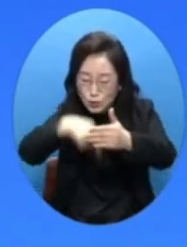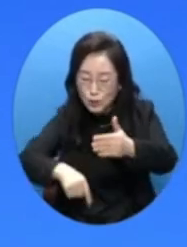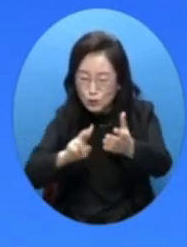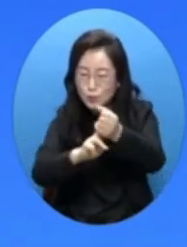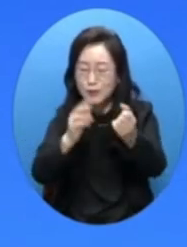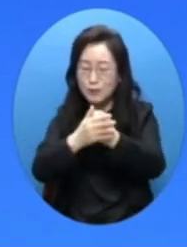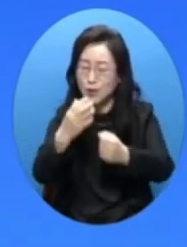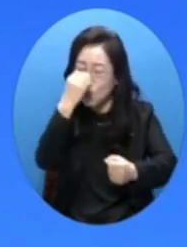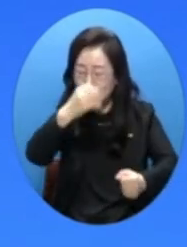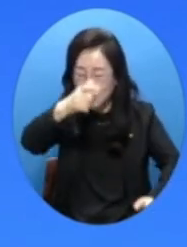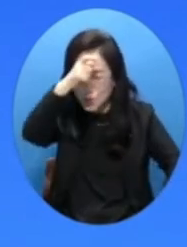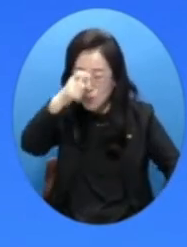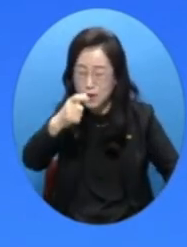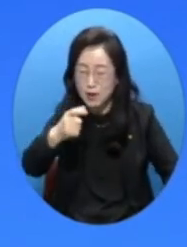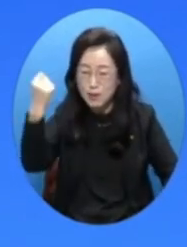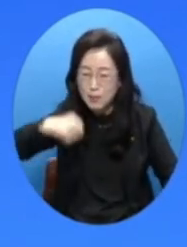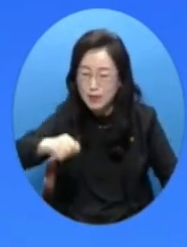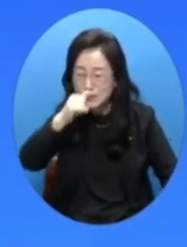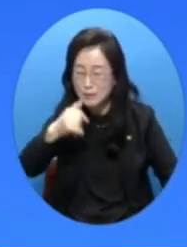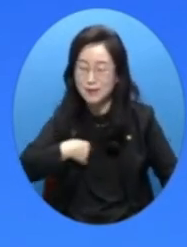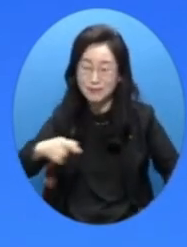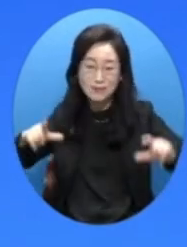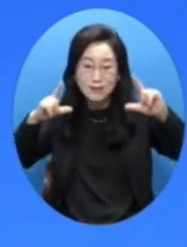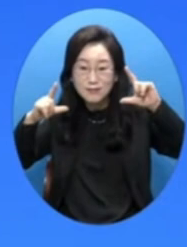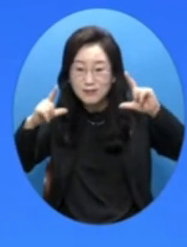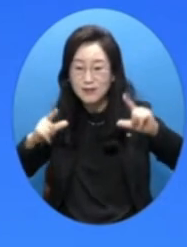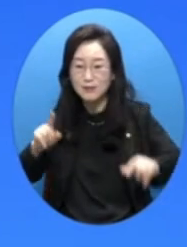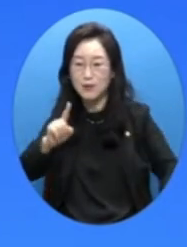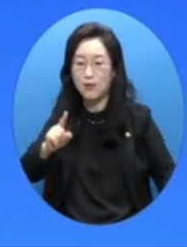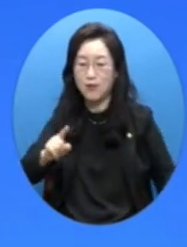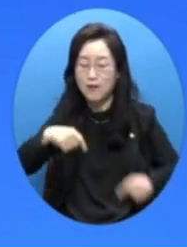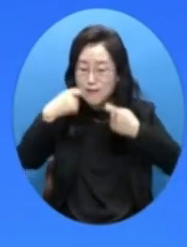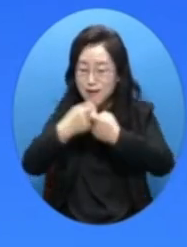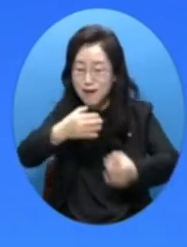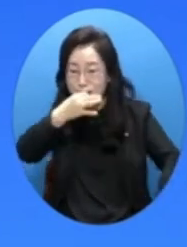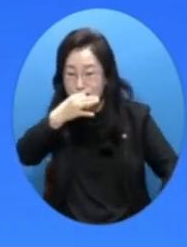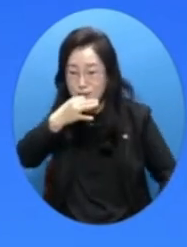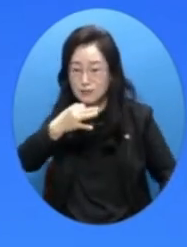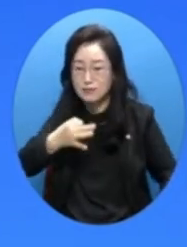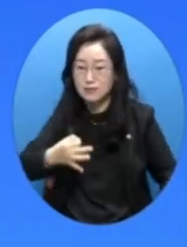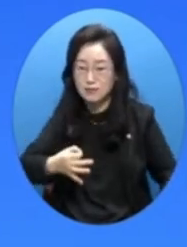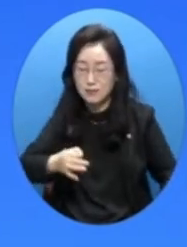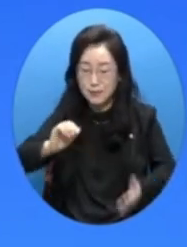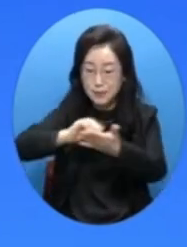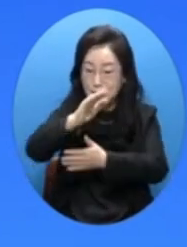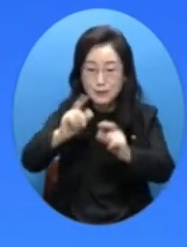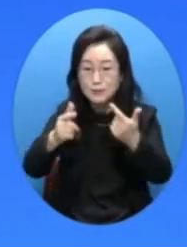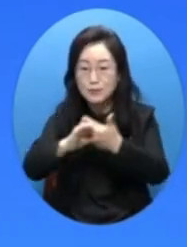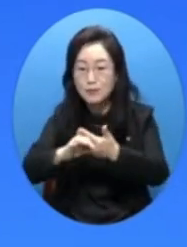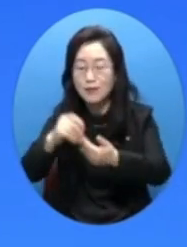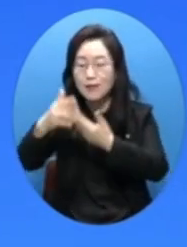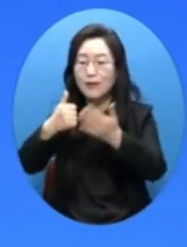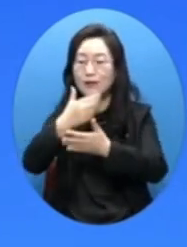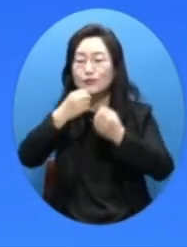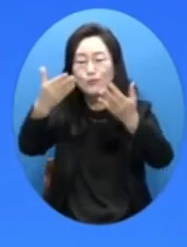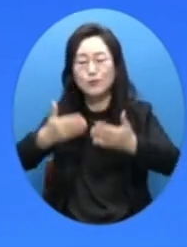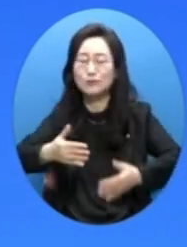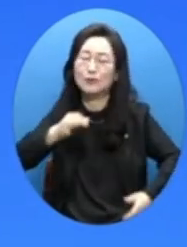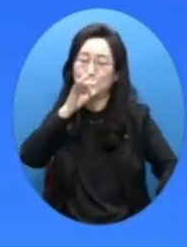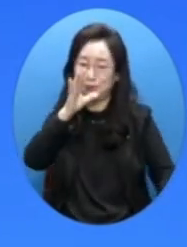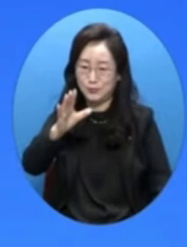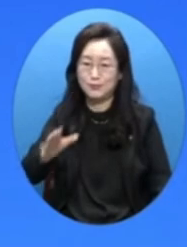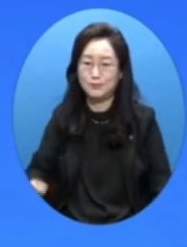고집과 교만과 불순종이 있기 때문에 나나나는 이기주의가 있기 때문에 그 아가는 잡지 않으면 우리는 하나님의 축복을 받을 수가 없습니다